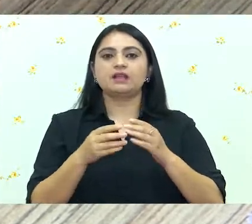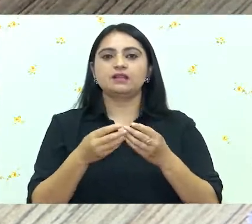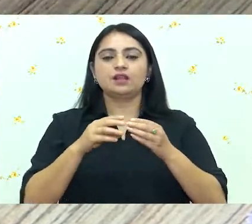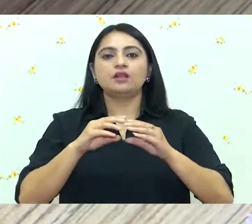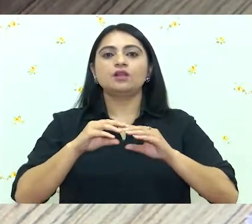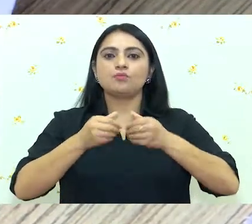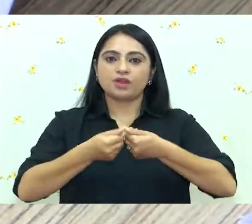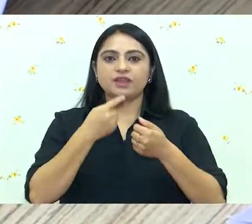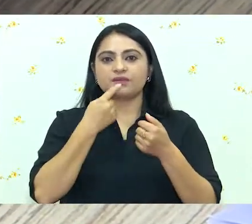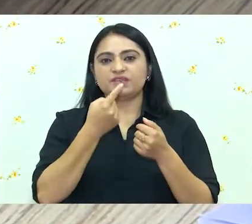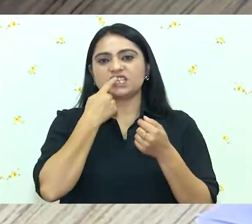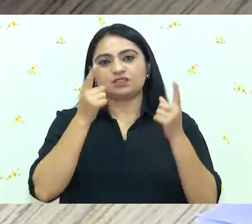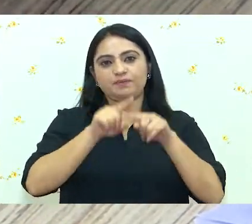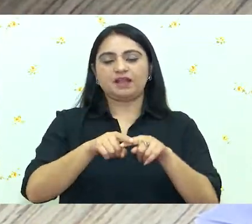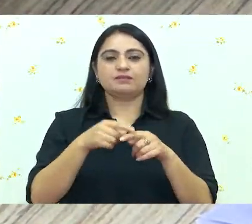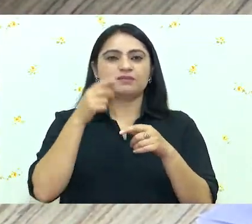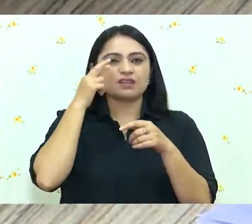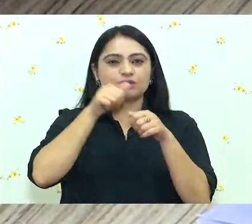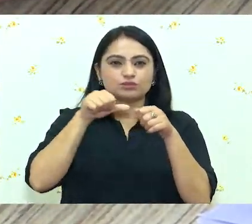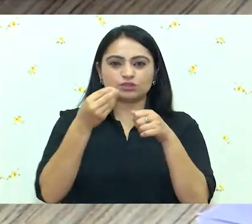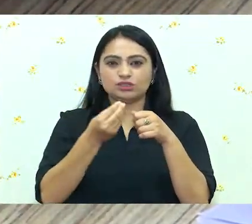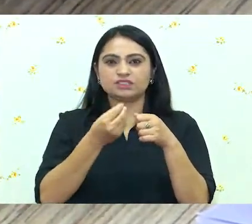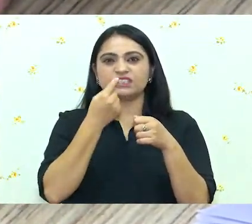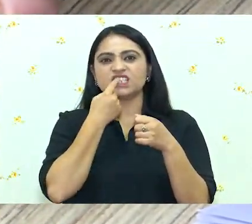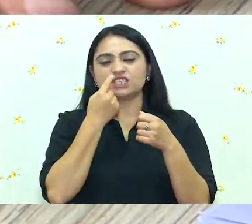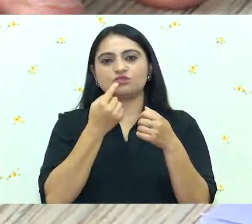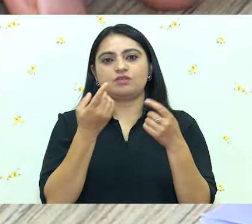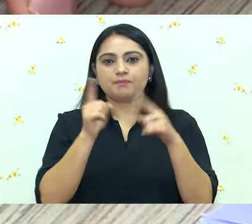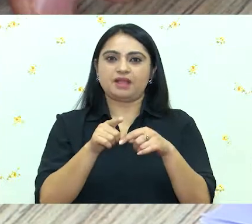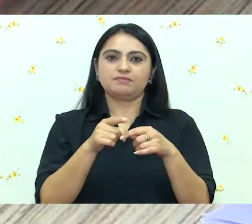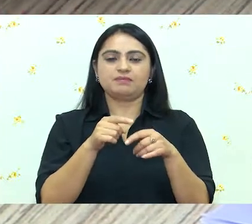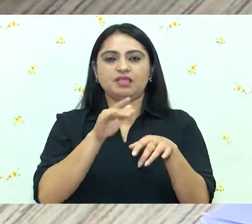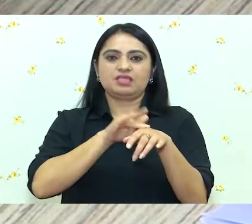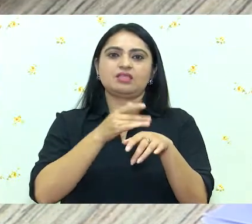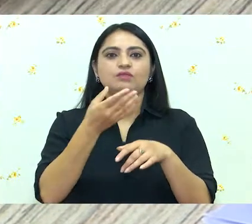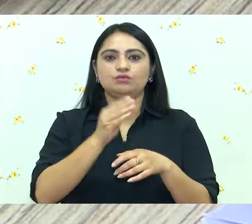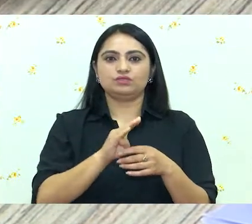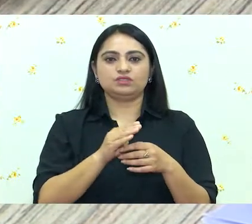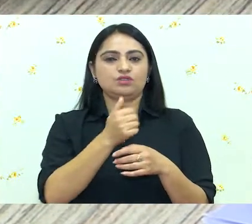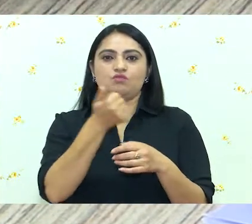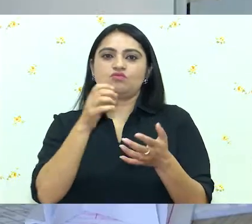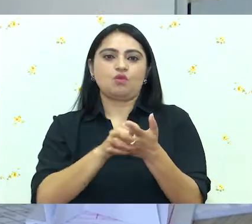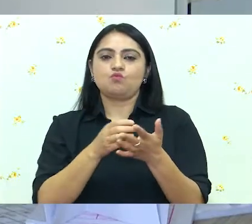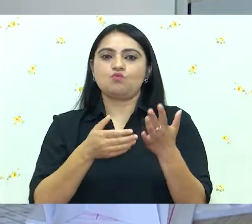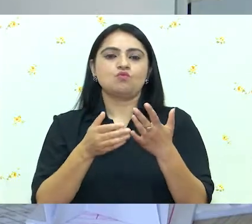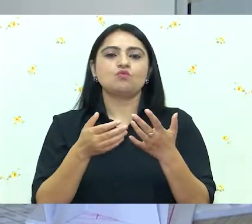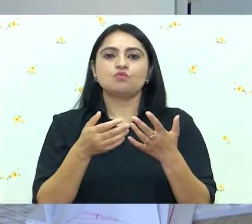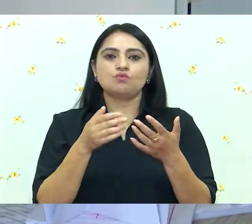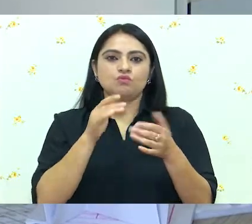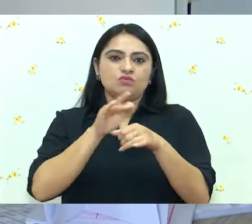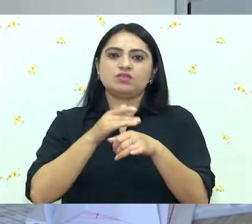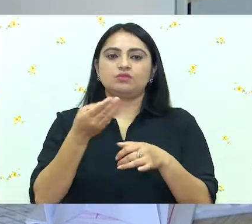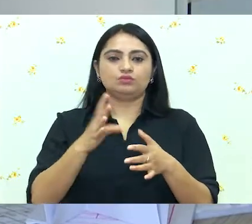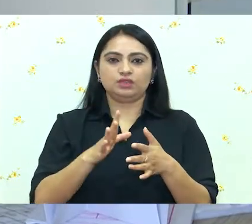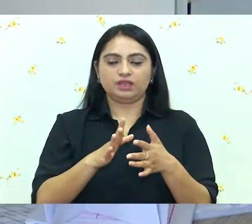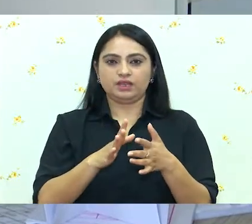सेतोतिरै पर्दछ, अलिअलि मसी चाहिँ सेतोमै पर्यो, अन्त लाग्दैन। यसरी पट्याएर यो मतपत्रमा